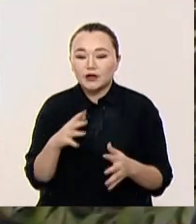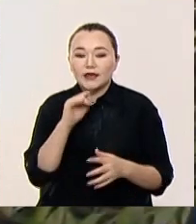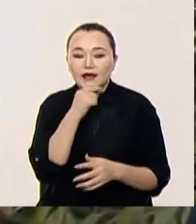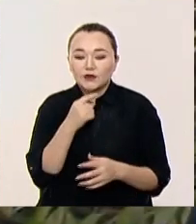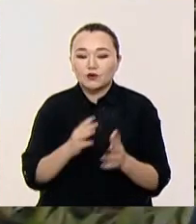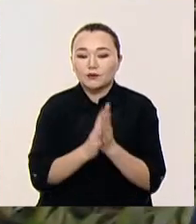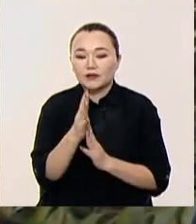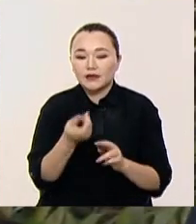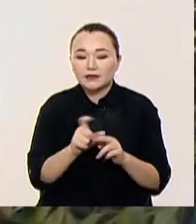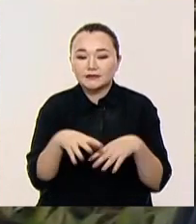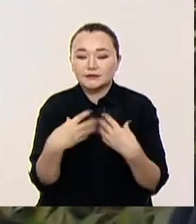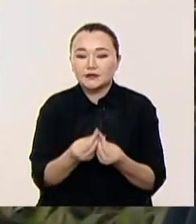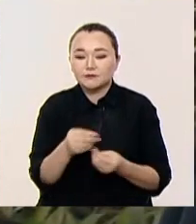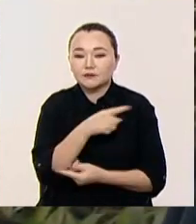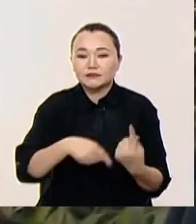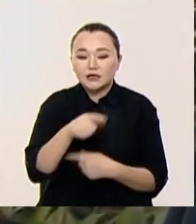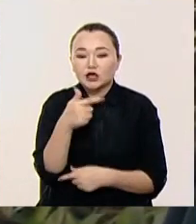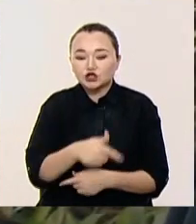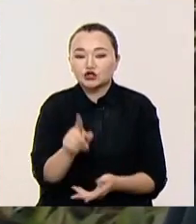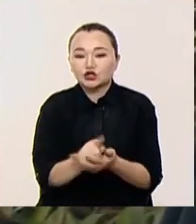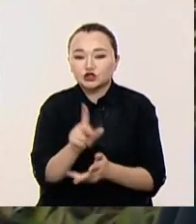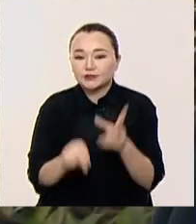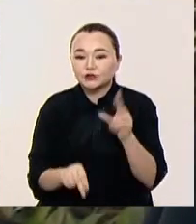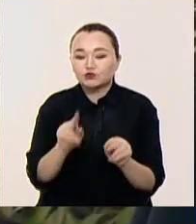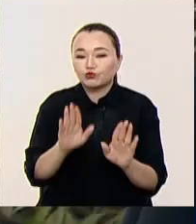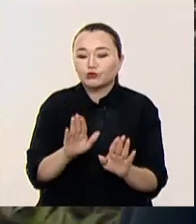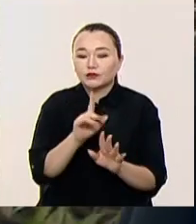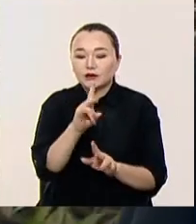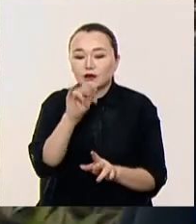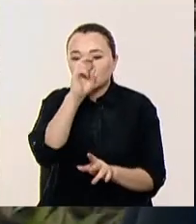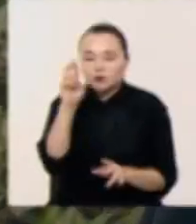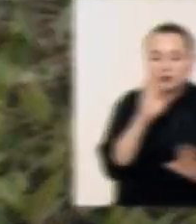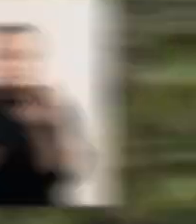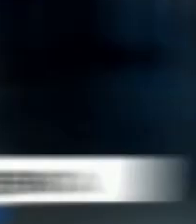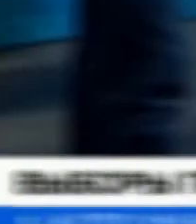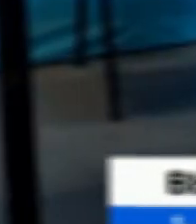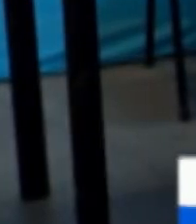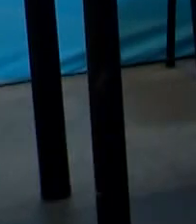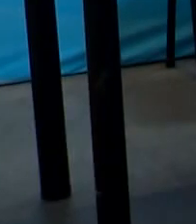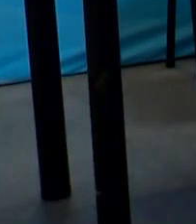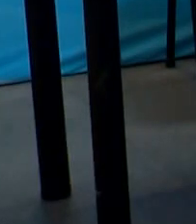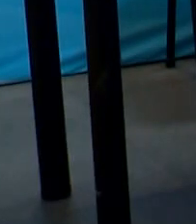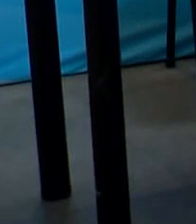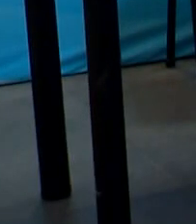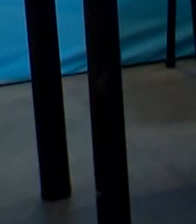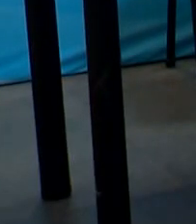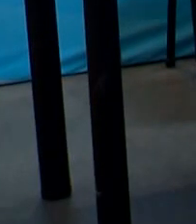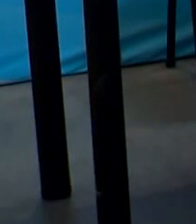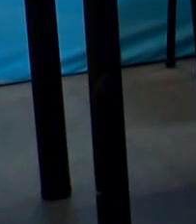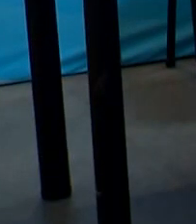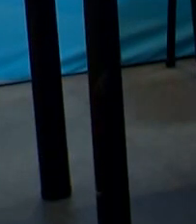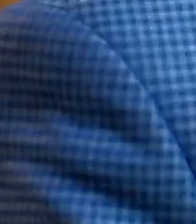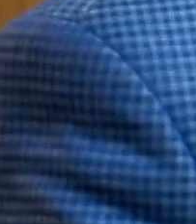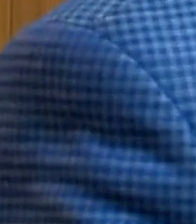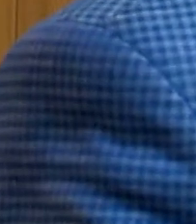экономики это семейный бизнес граждане должны надеяться не только на государство но и зарабатывать сами на встрече с